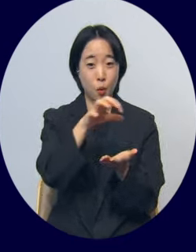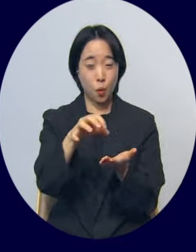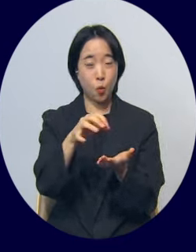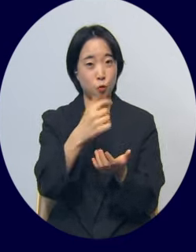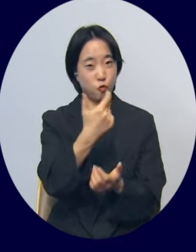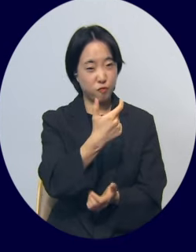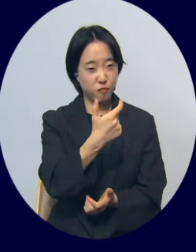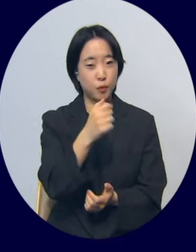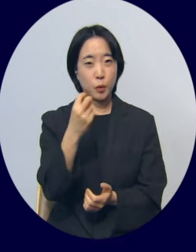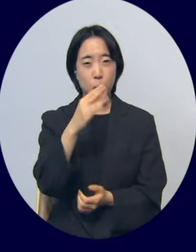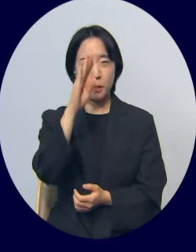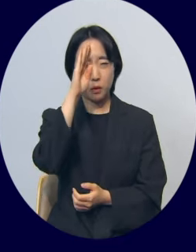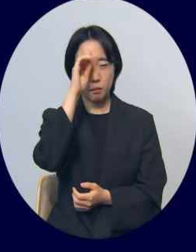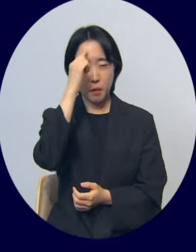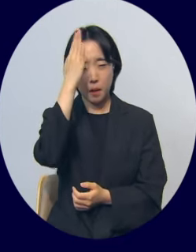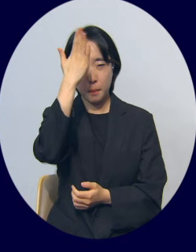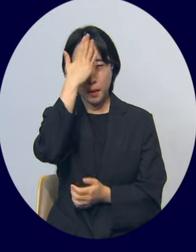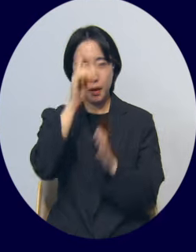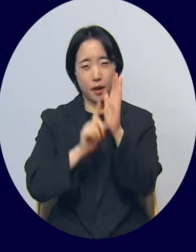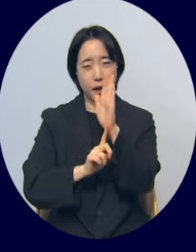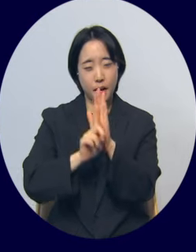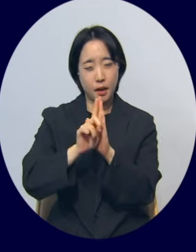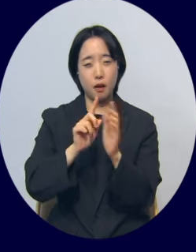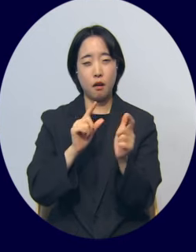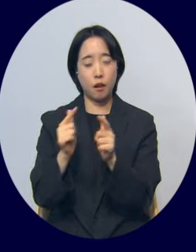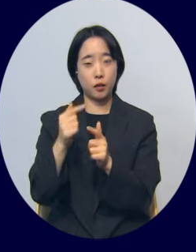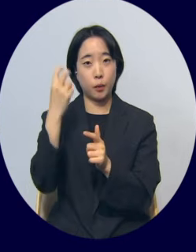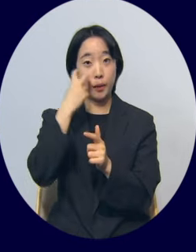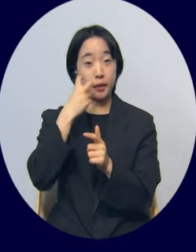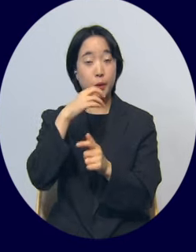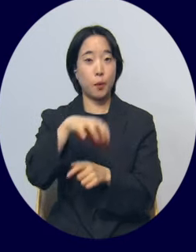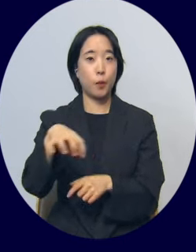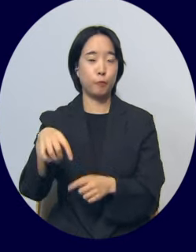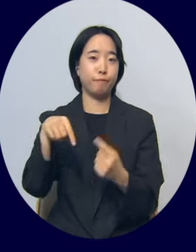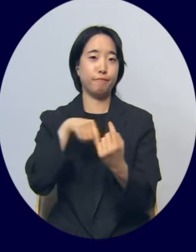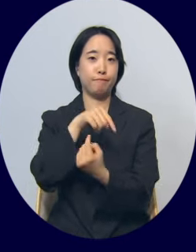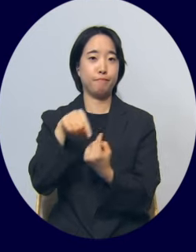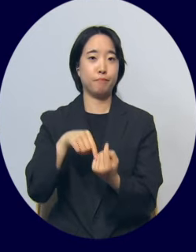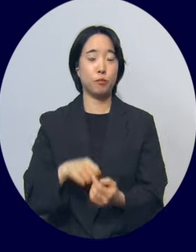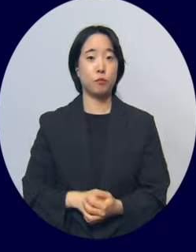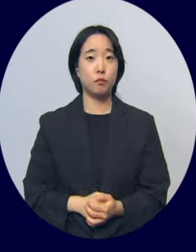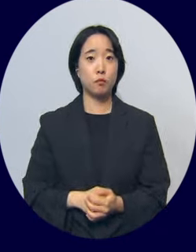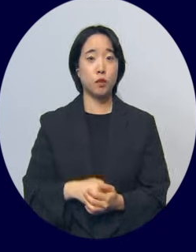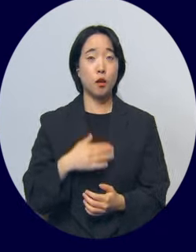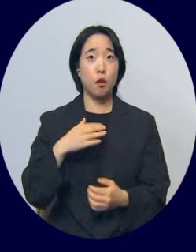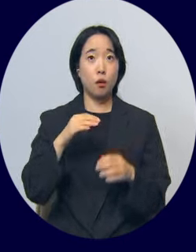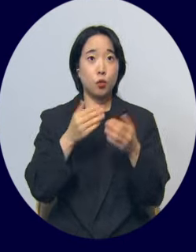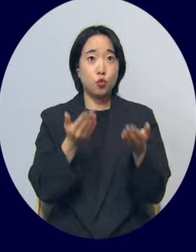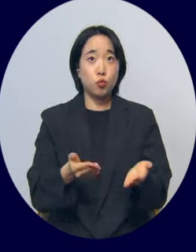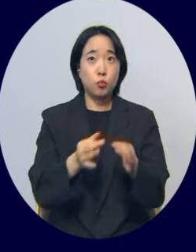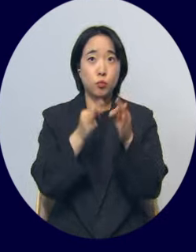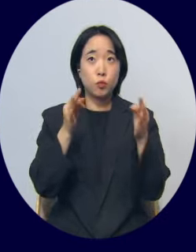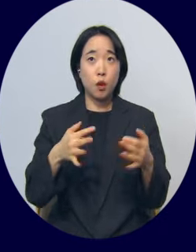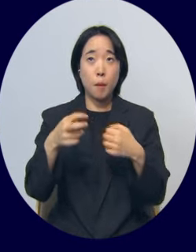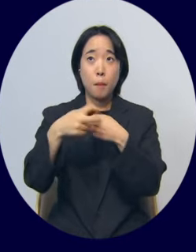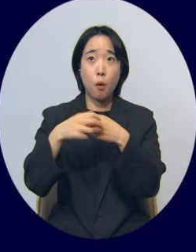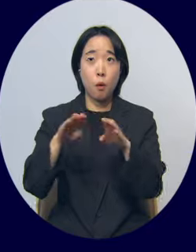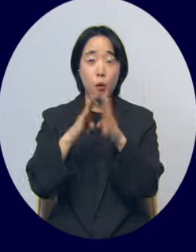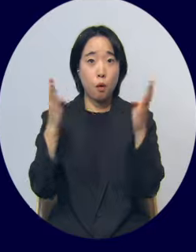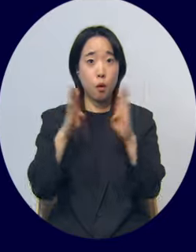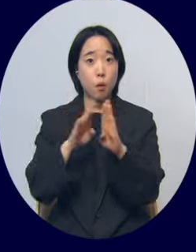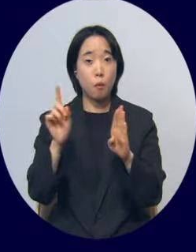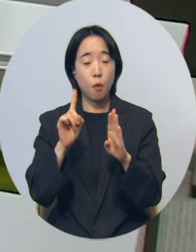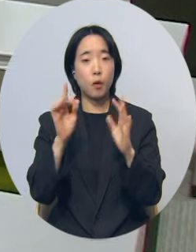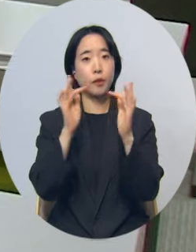108곳도 운영하기로 했습니다. 연휴 기간 문 여는 병의원 정보는 응급의료 포털과 복지부, 지자체 누리집 등을 통해 확인할